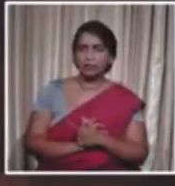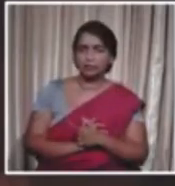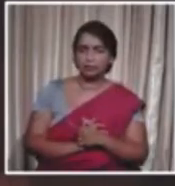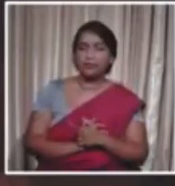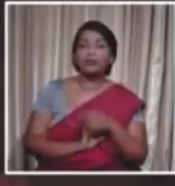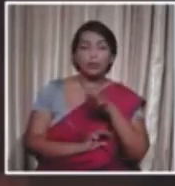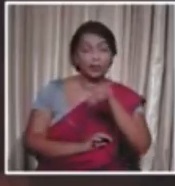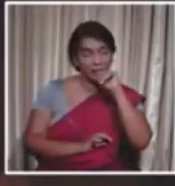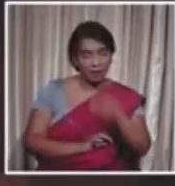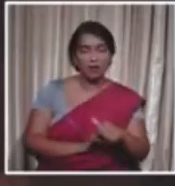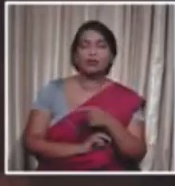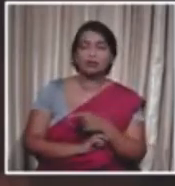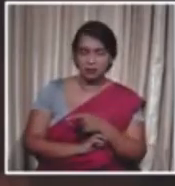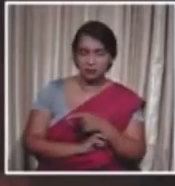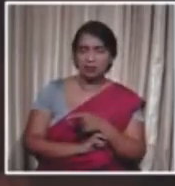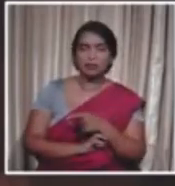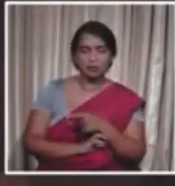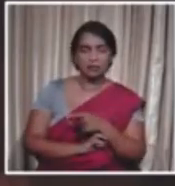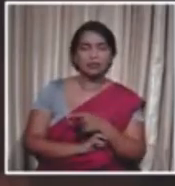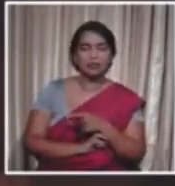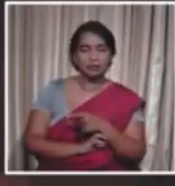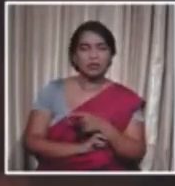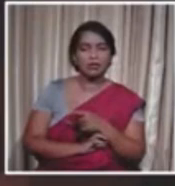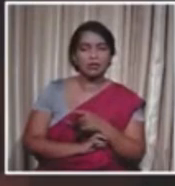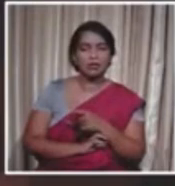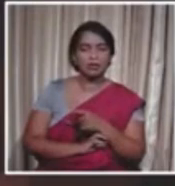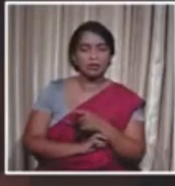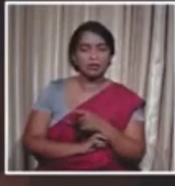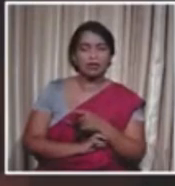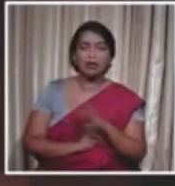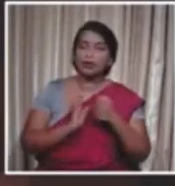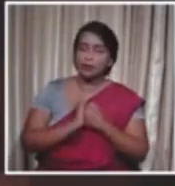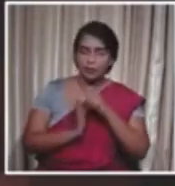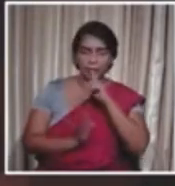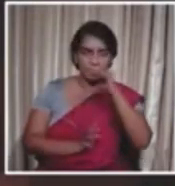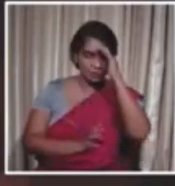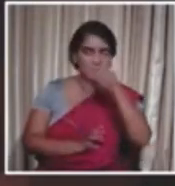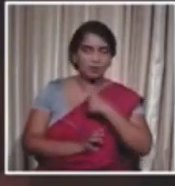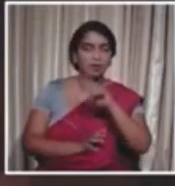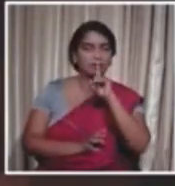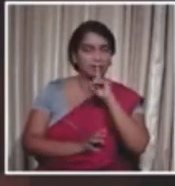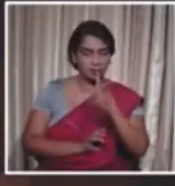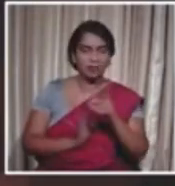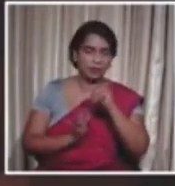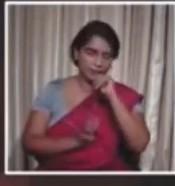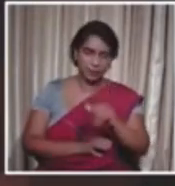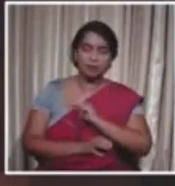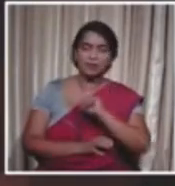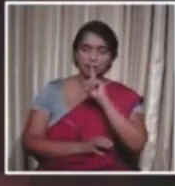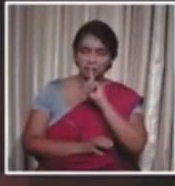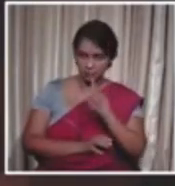මේක තමයි සත්‍යය. දැන් ගරු කතානායකතුමනි මම කියනවා බොහොම පැහැදිලිව